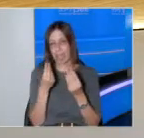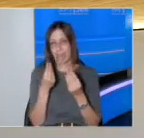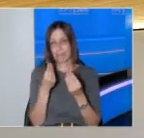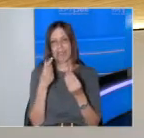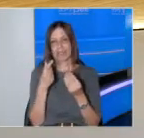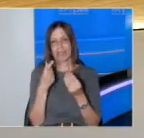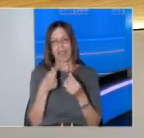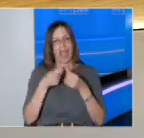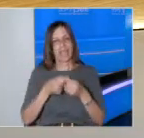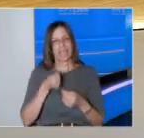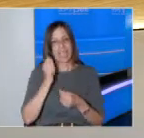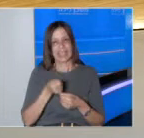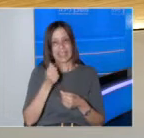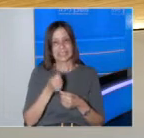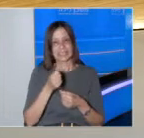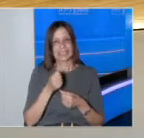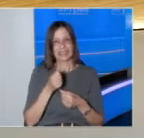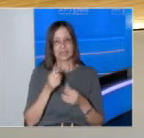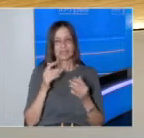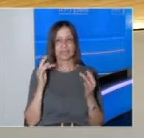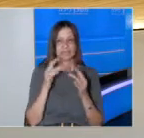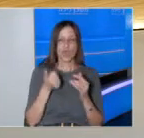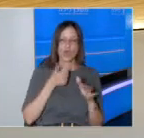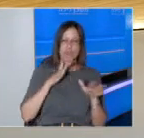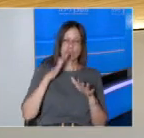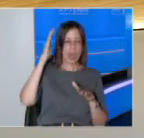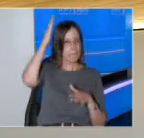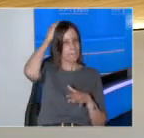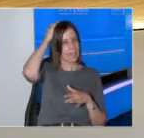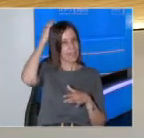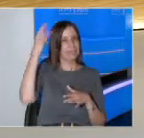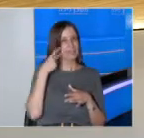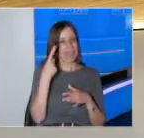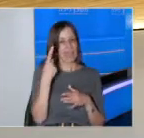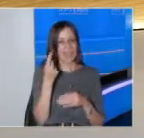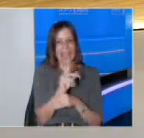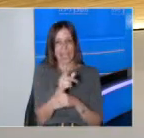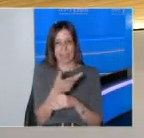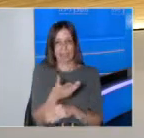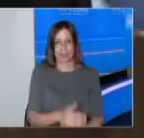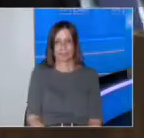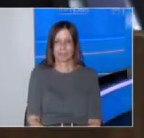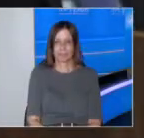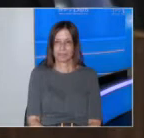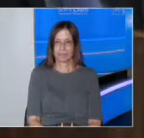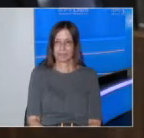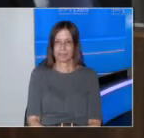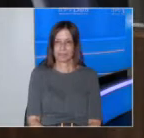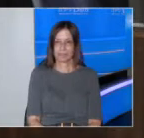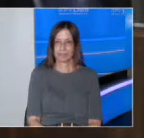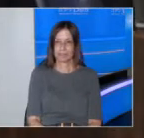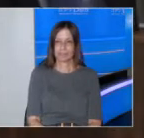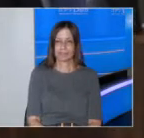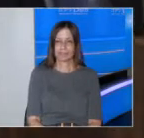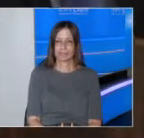את חברי הכנסת כלפי ראש הממשלה נפתלי בנט. הנה אחד מהרגעים האלה. 120 מצאת אני אקבל